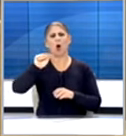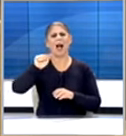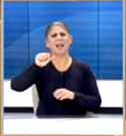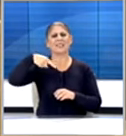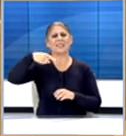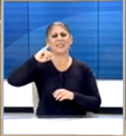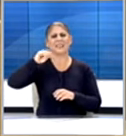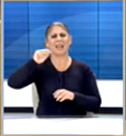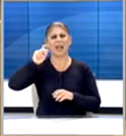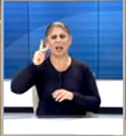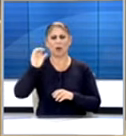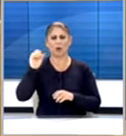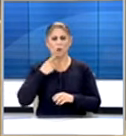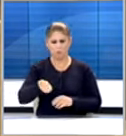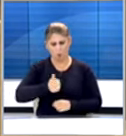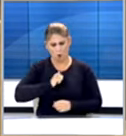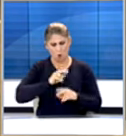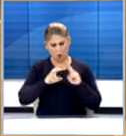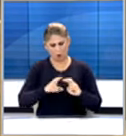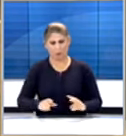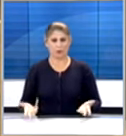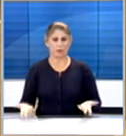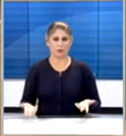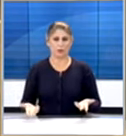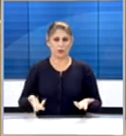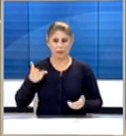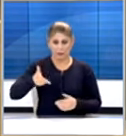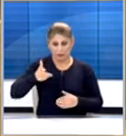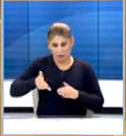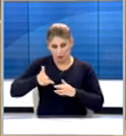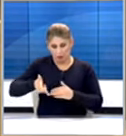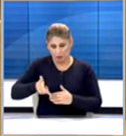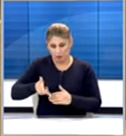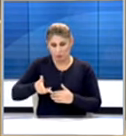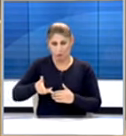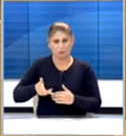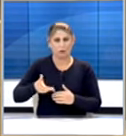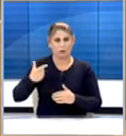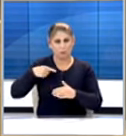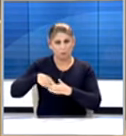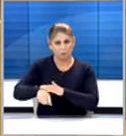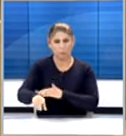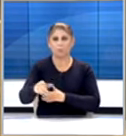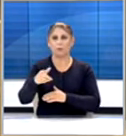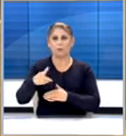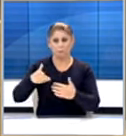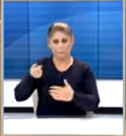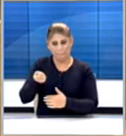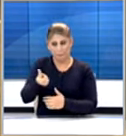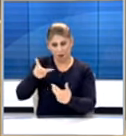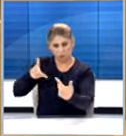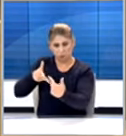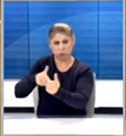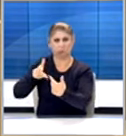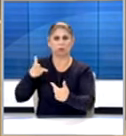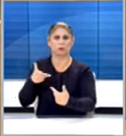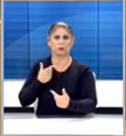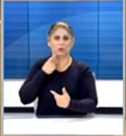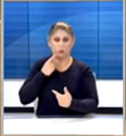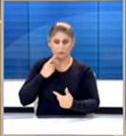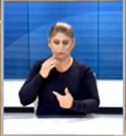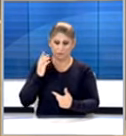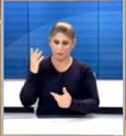Σιδηροδρόμων διερευνά αυταπάγγελτα. Τρένα μπήκαν στην ίδια γραμμή με τον κίνδυνο με τοπική σύγκρουση. Προσέξαν